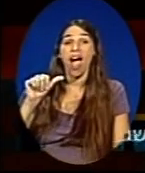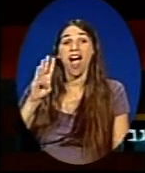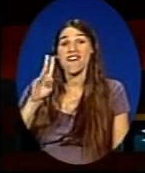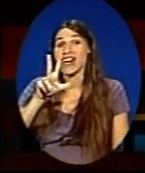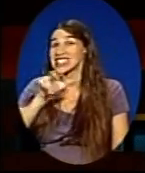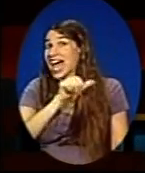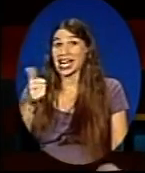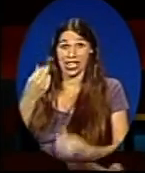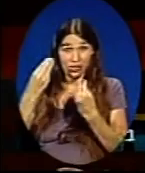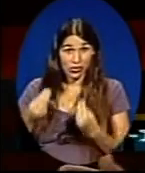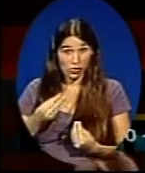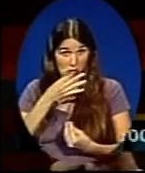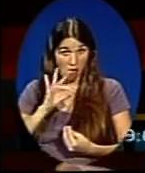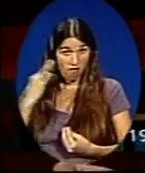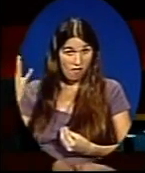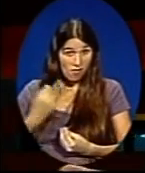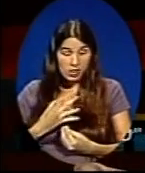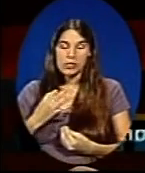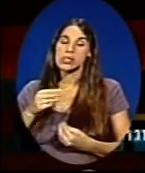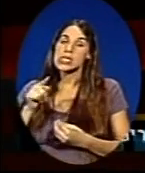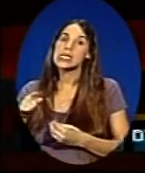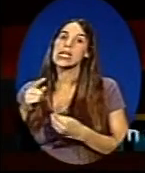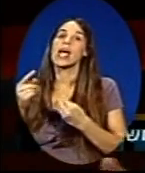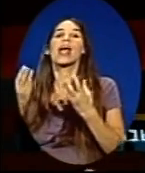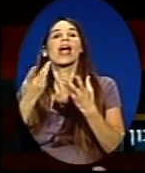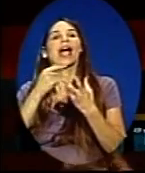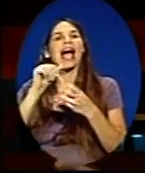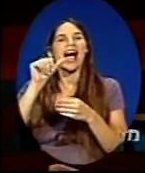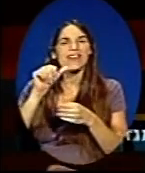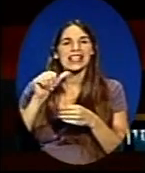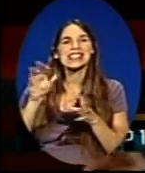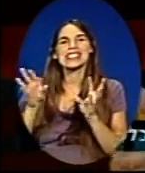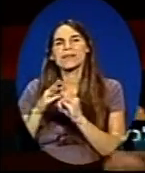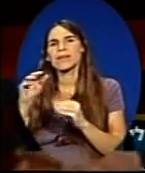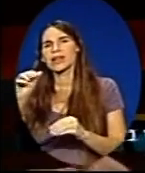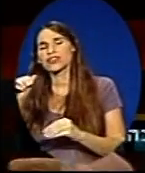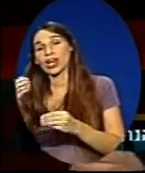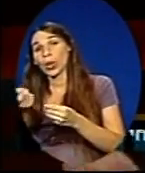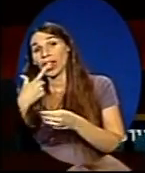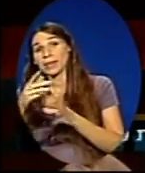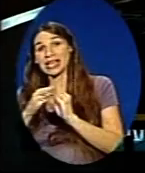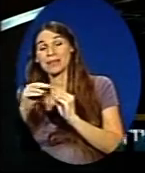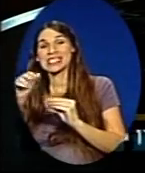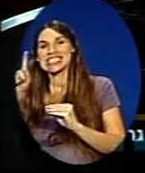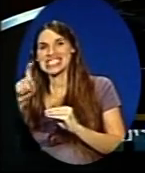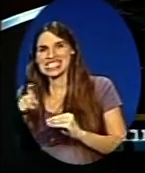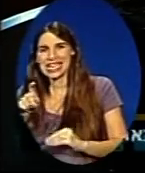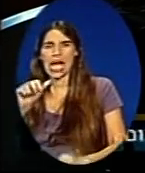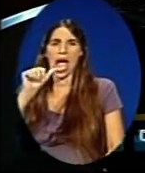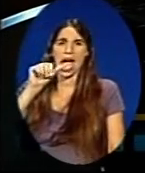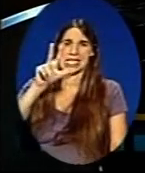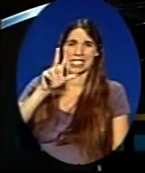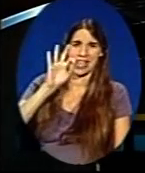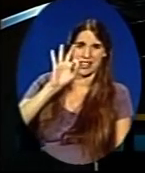כיעיל ביותר הוא אבץ בצורה שניתנת יחד עם משהו שנקרא אצטט, לא להיבהל. זינק אצטט, השילוב הזה גורם